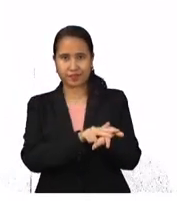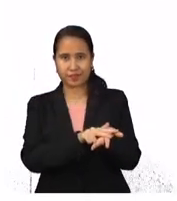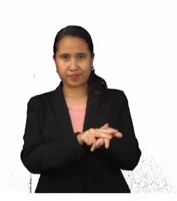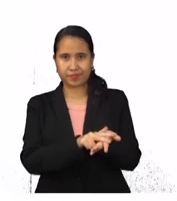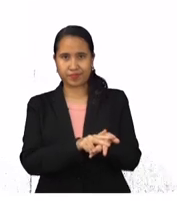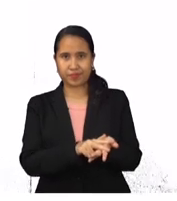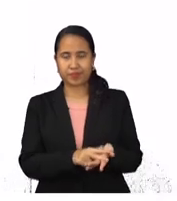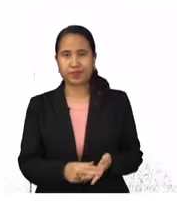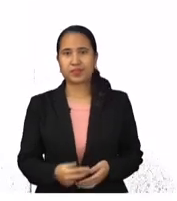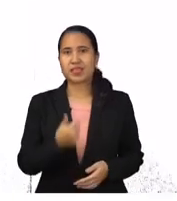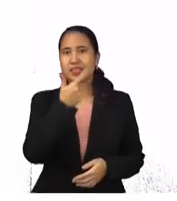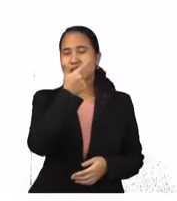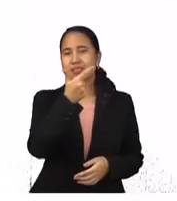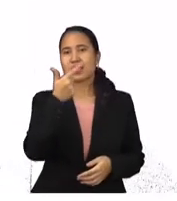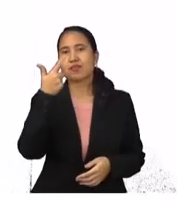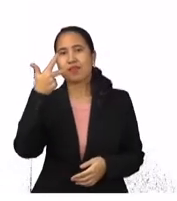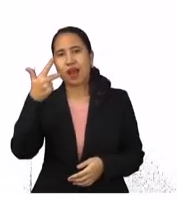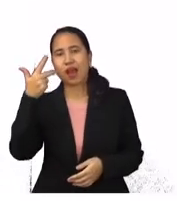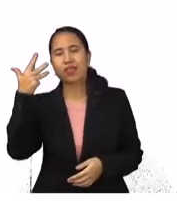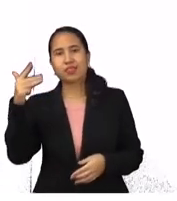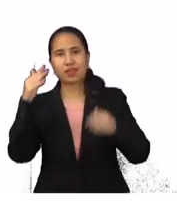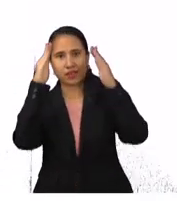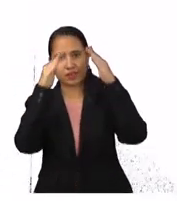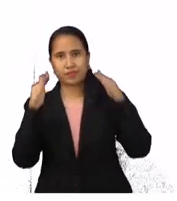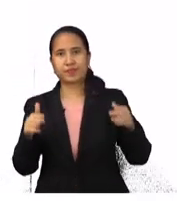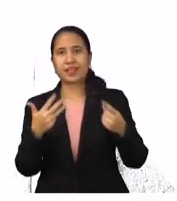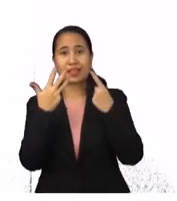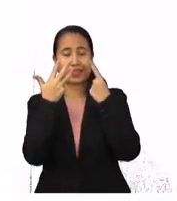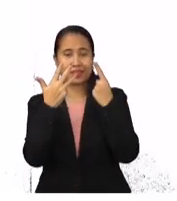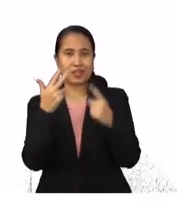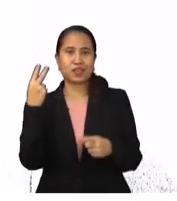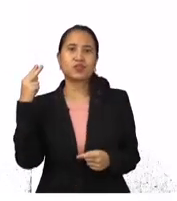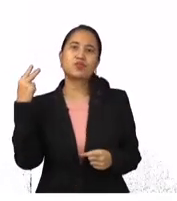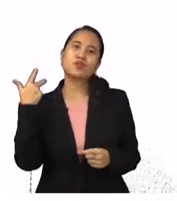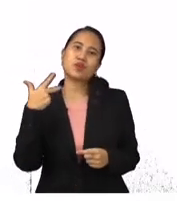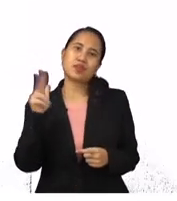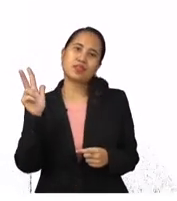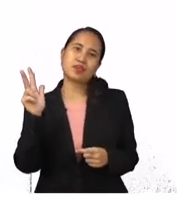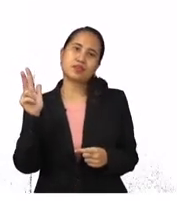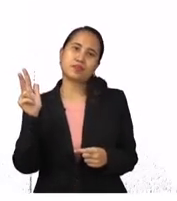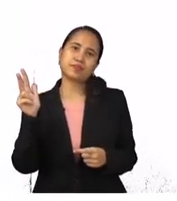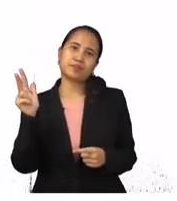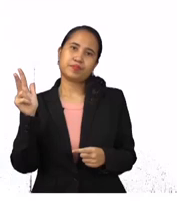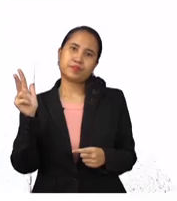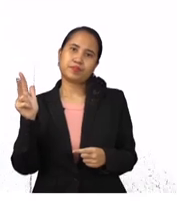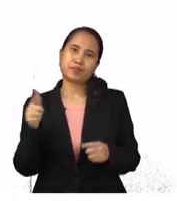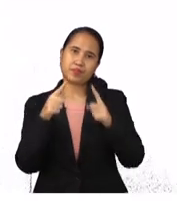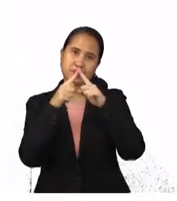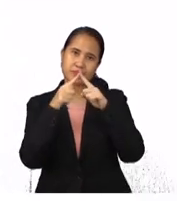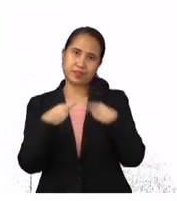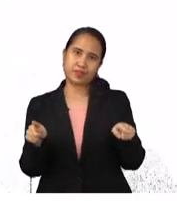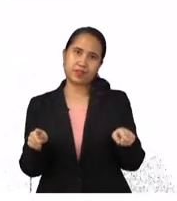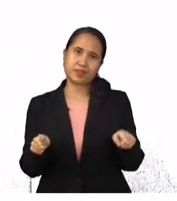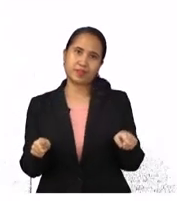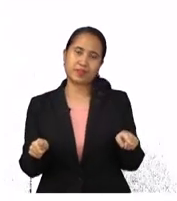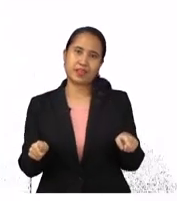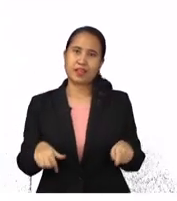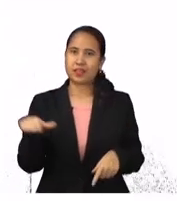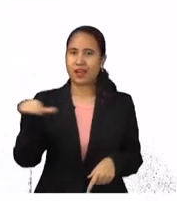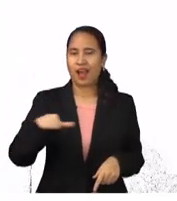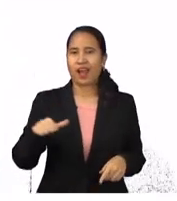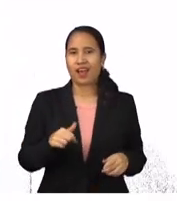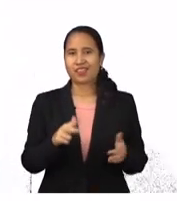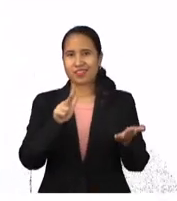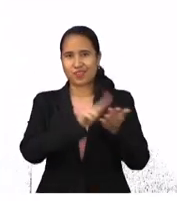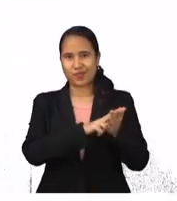gepleegd op 7, 8 en 9 december 1982, sub onderscheidelijk de artikelen